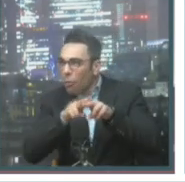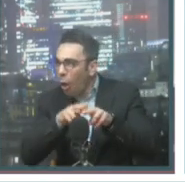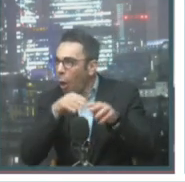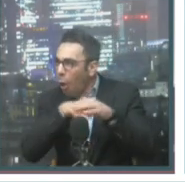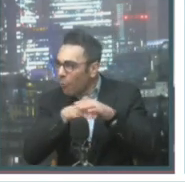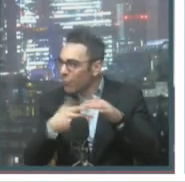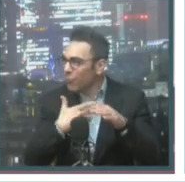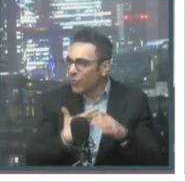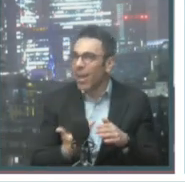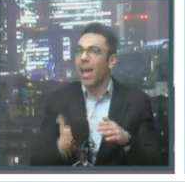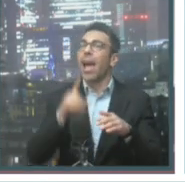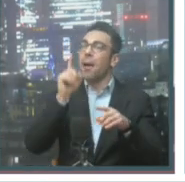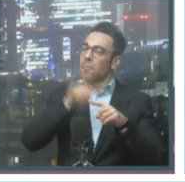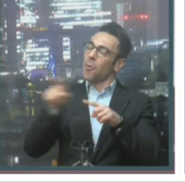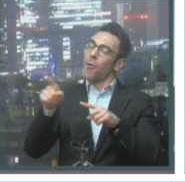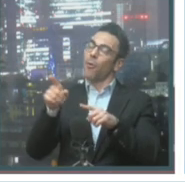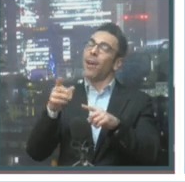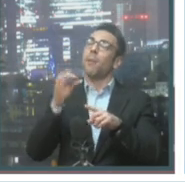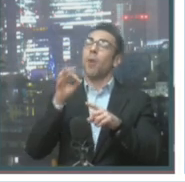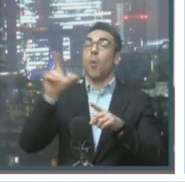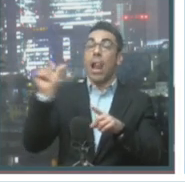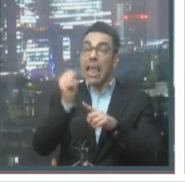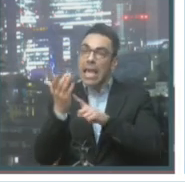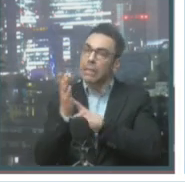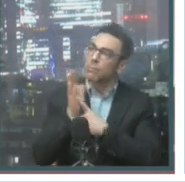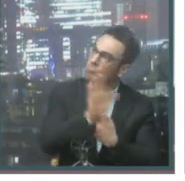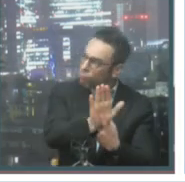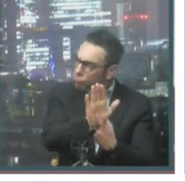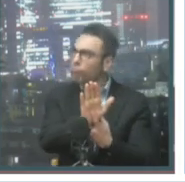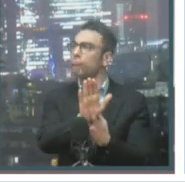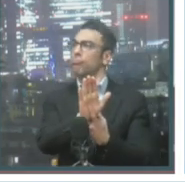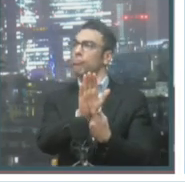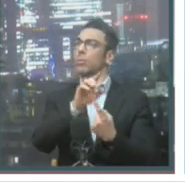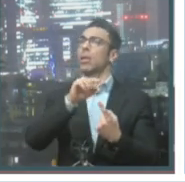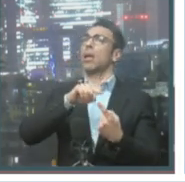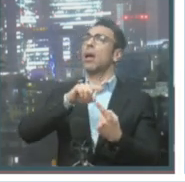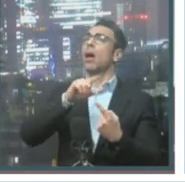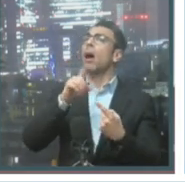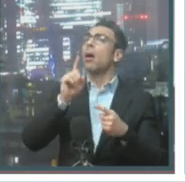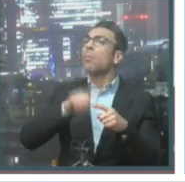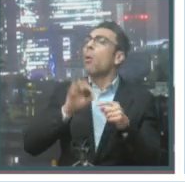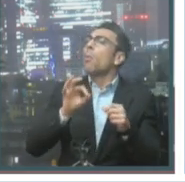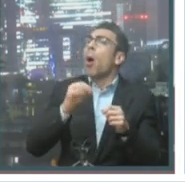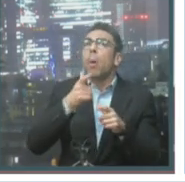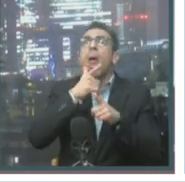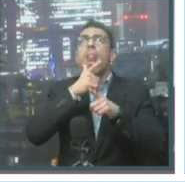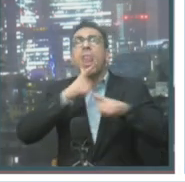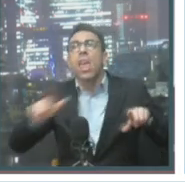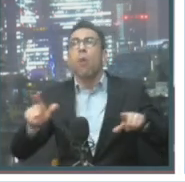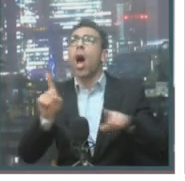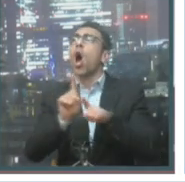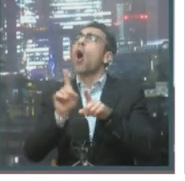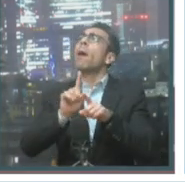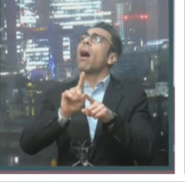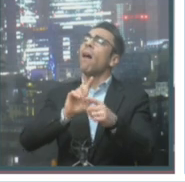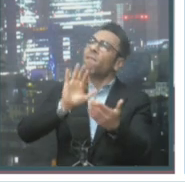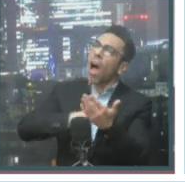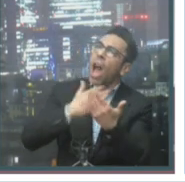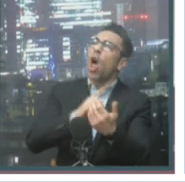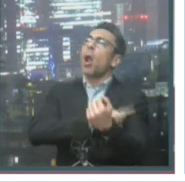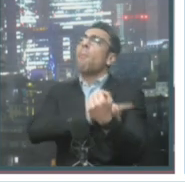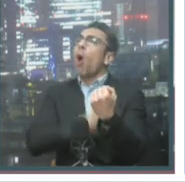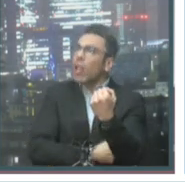vi mostrate anche l'area liszt proprio dove fatte vedere la mancherà che la potenza di una lingua per e proprio dove si può tranquillamente fare